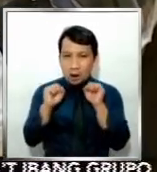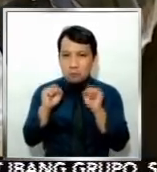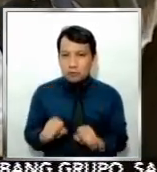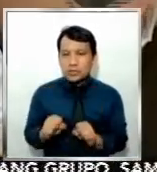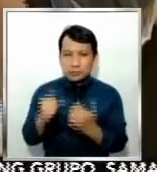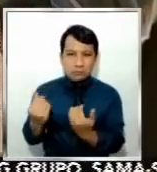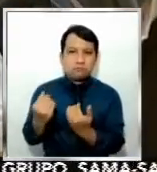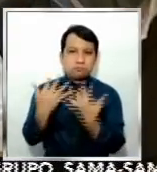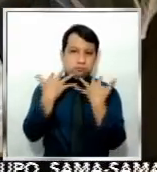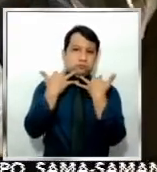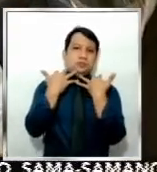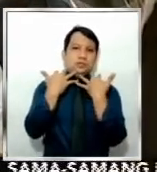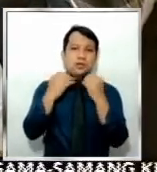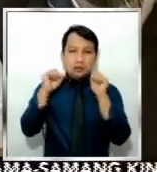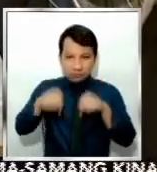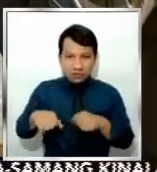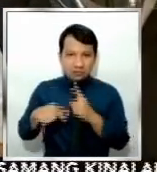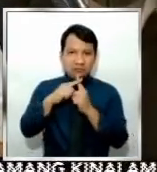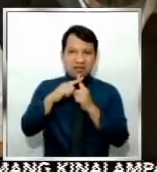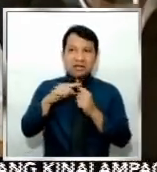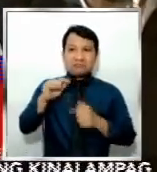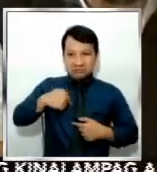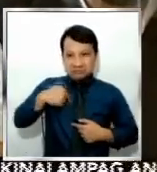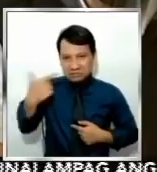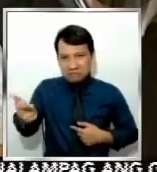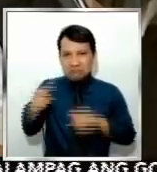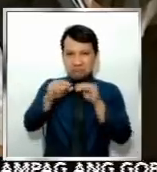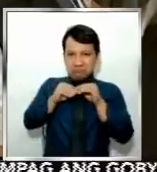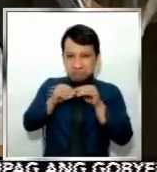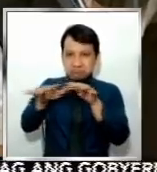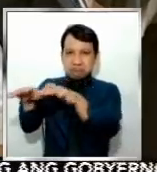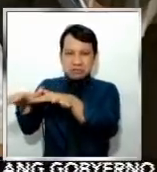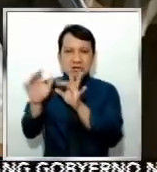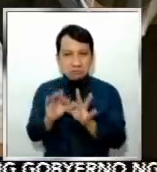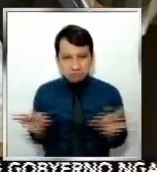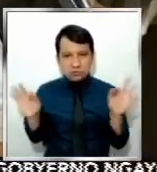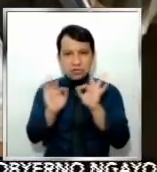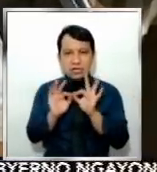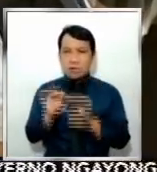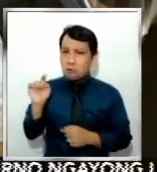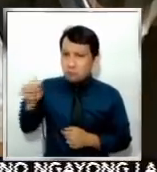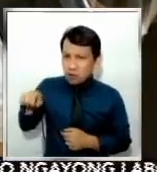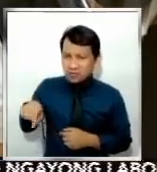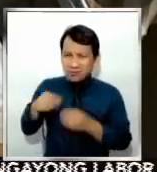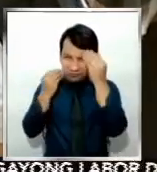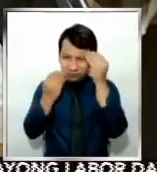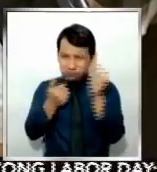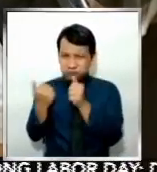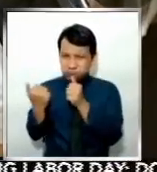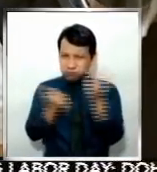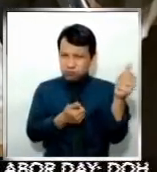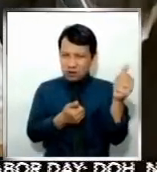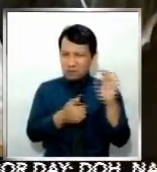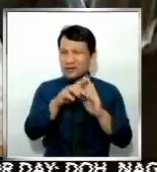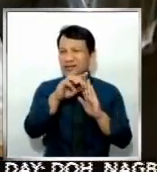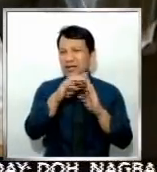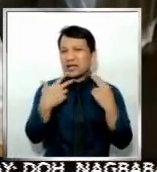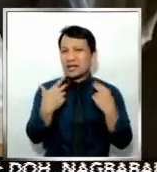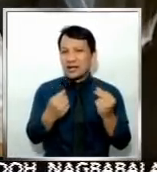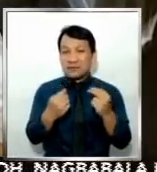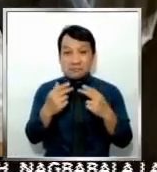kayong makapanghawa. Kaya napakamahalaga na sunod pa rin po tayo sa minimum